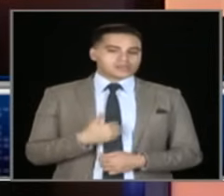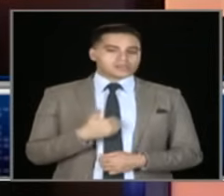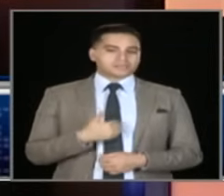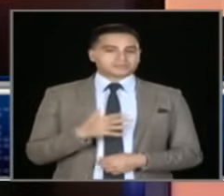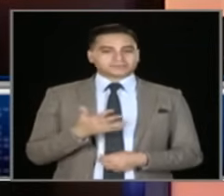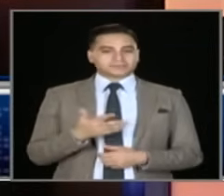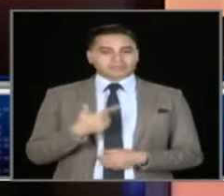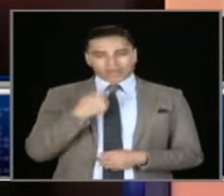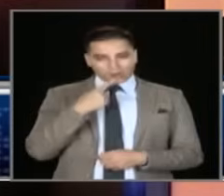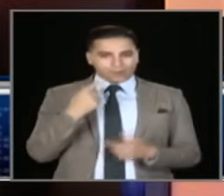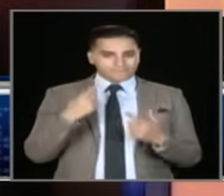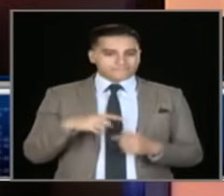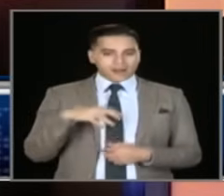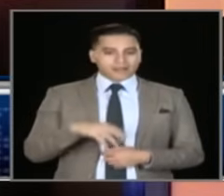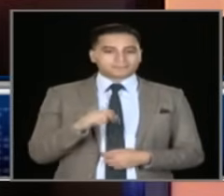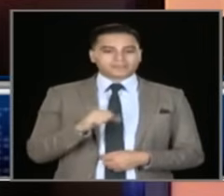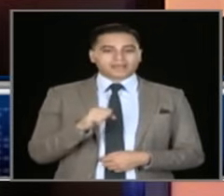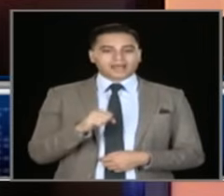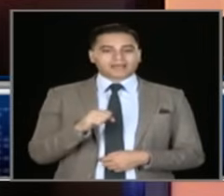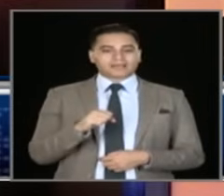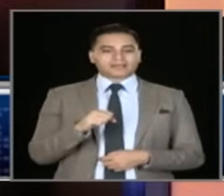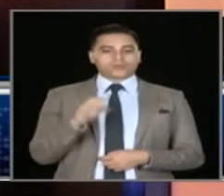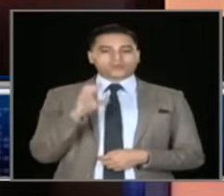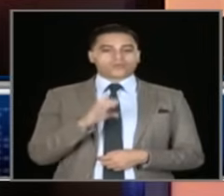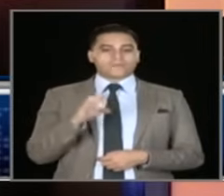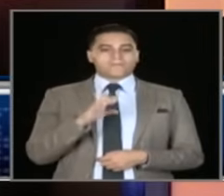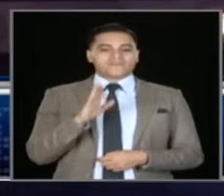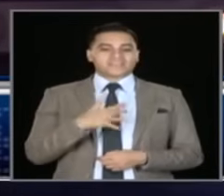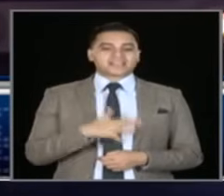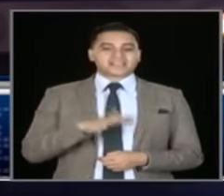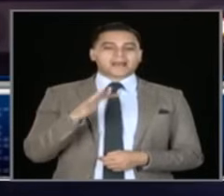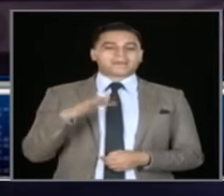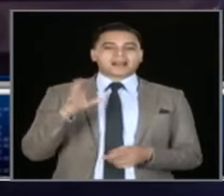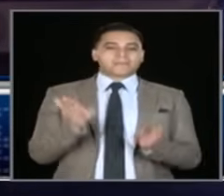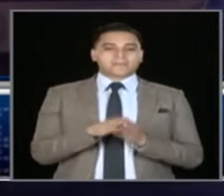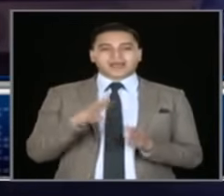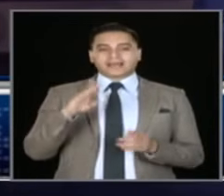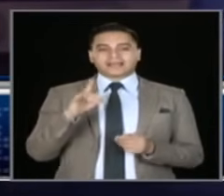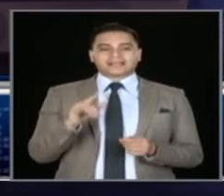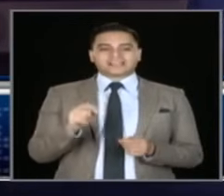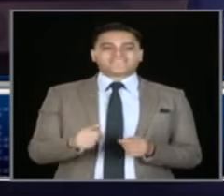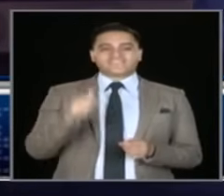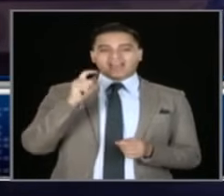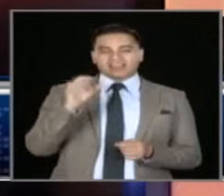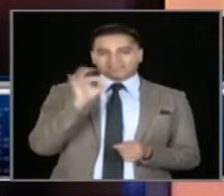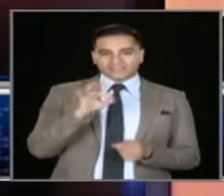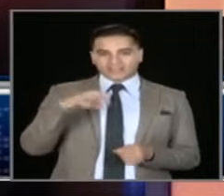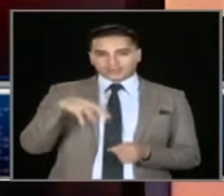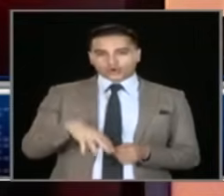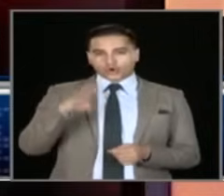بلقاني، فالبلد اللي انا عارفه بلقان يورو هي لسه كانت كرواتيا. قول كرواتيا. كرواتيا اجابه